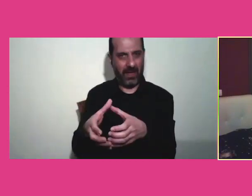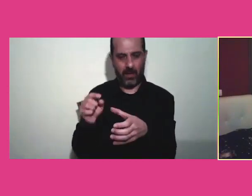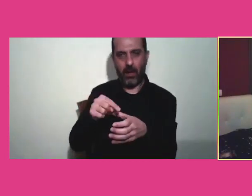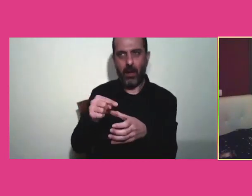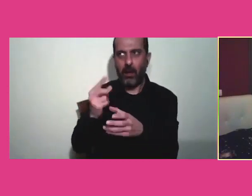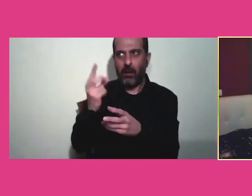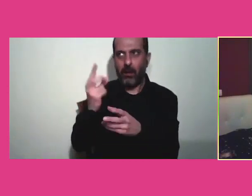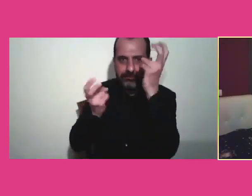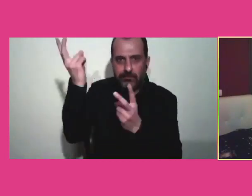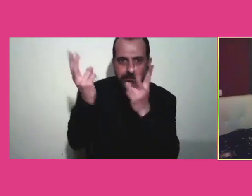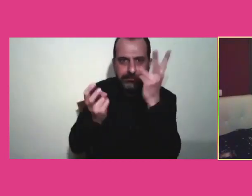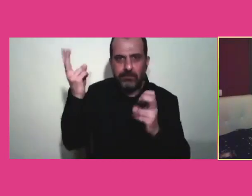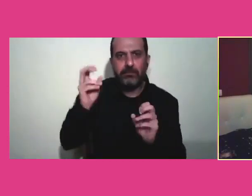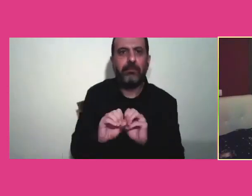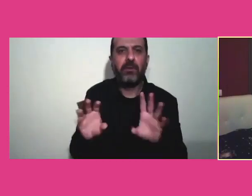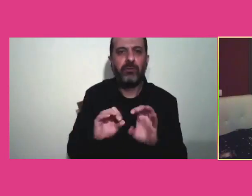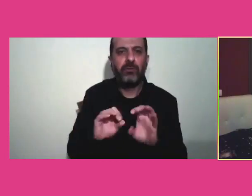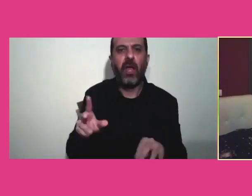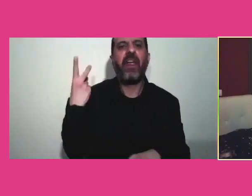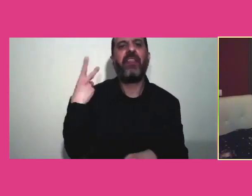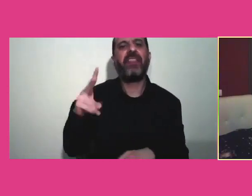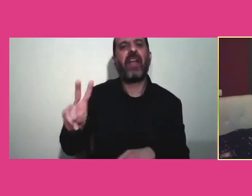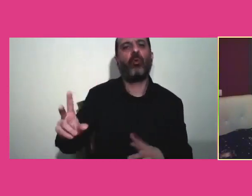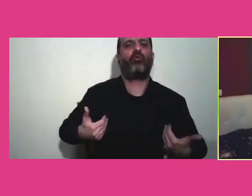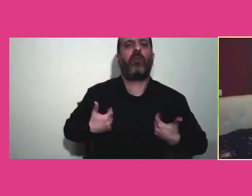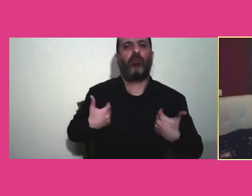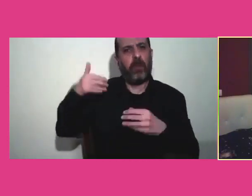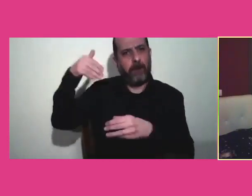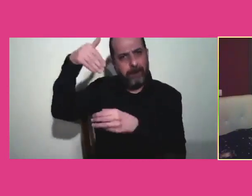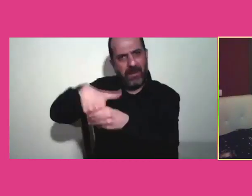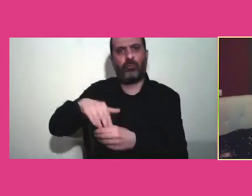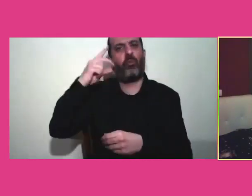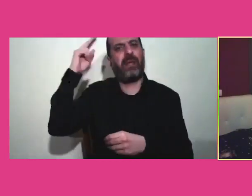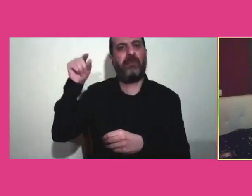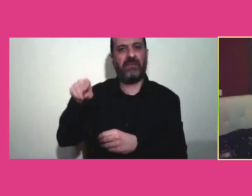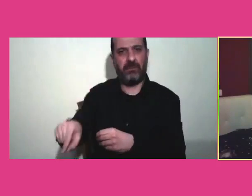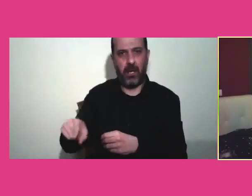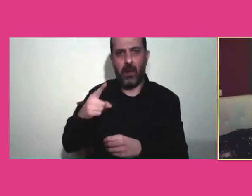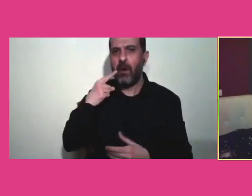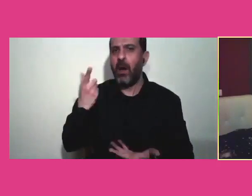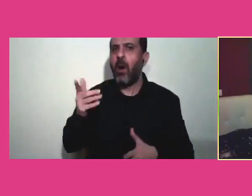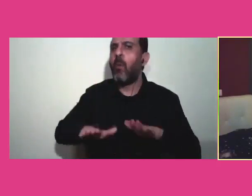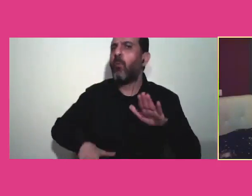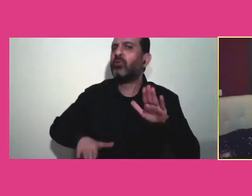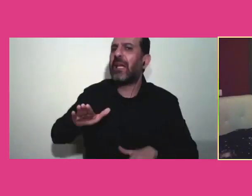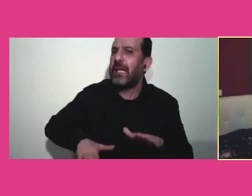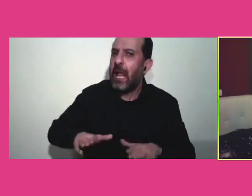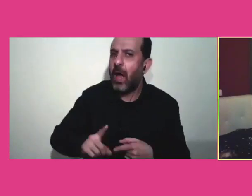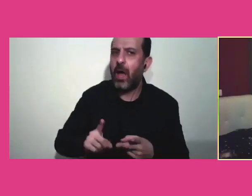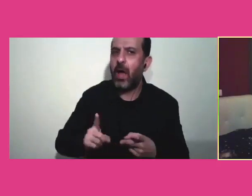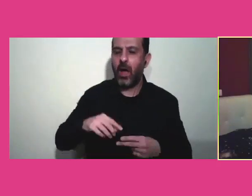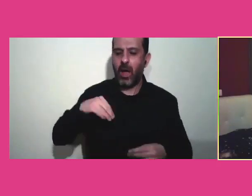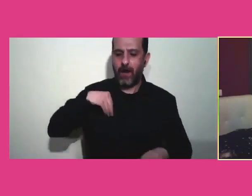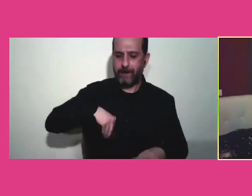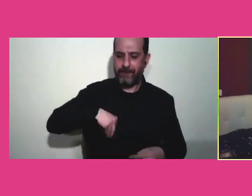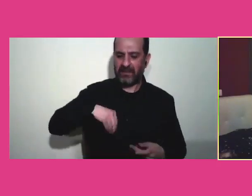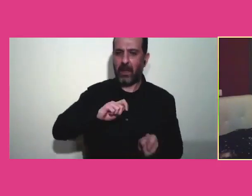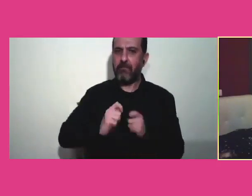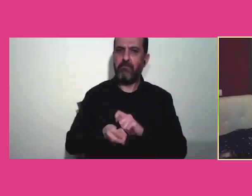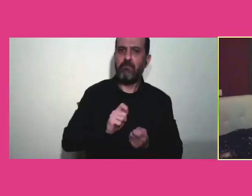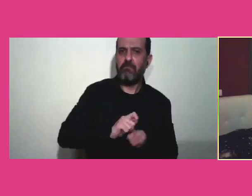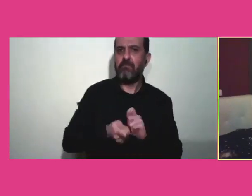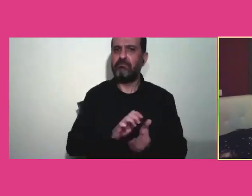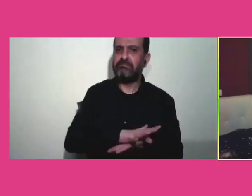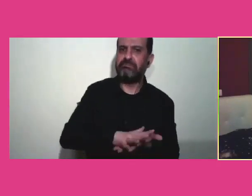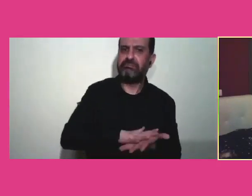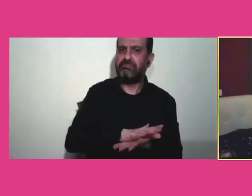από και περίπου 200 νεαρούς άνδρες στο κολέγιο. Εξέτασε το βάρος τους και το δείκτη μεταβολισμού τους και πόσες ώρες την εβδομάδα εφιέρωναν